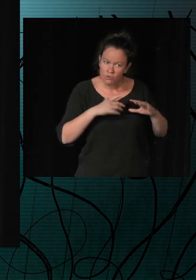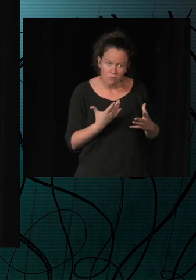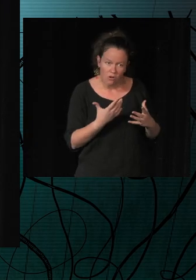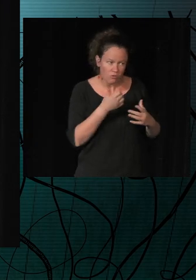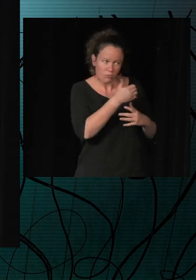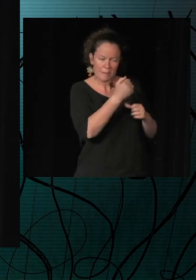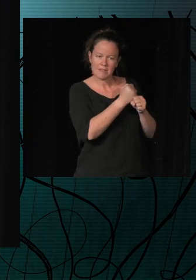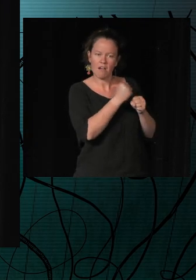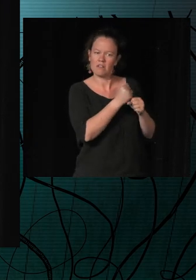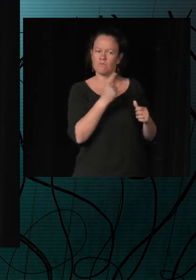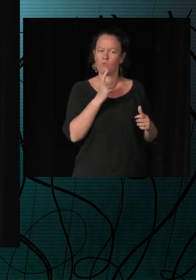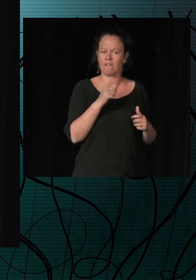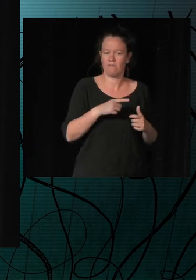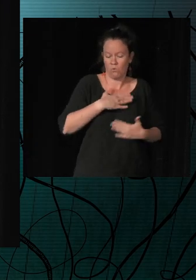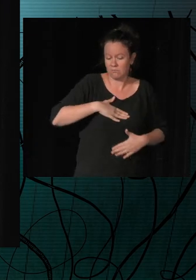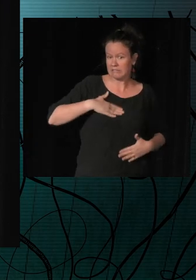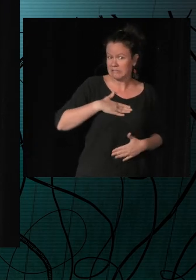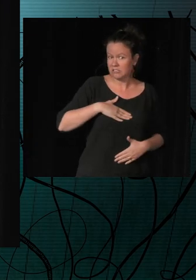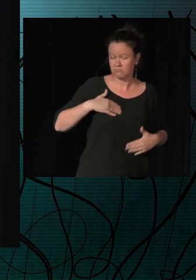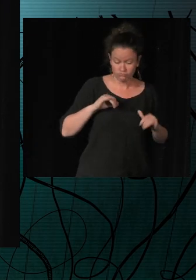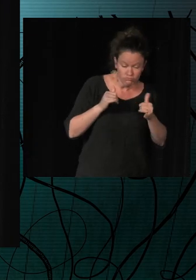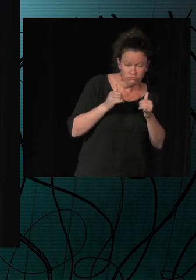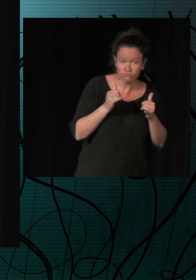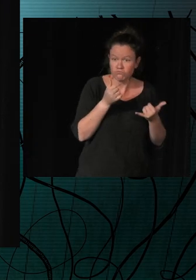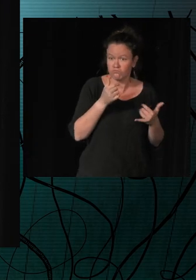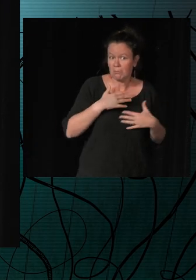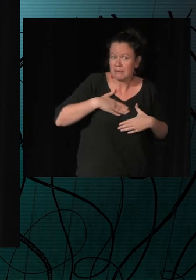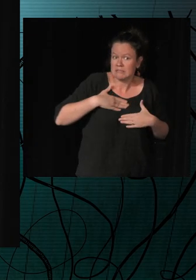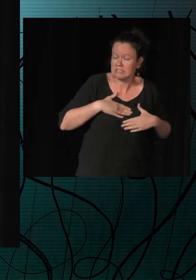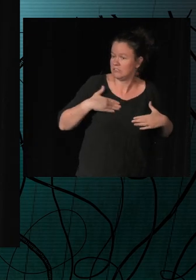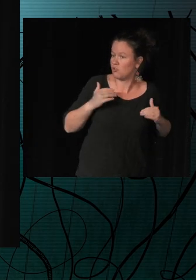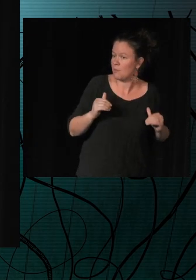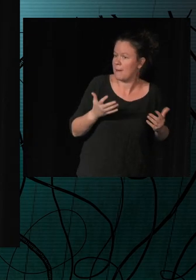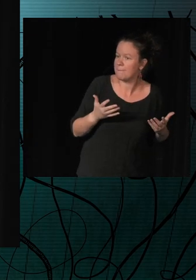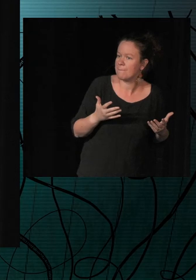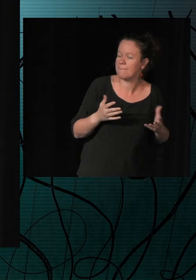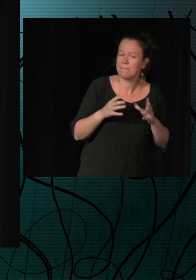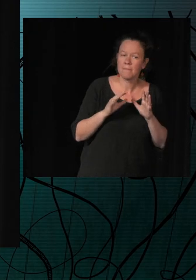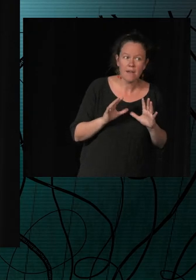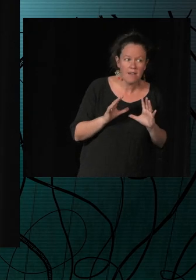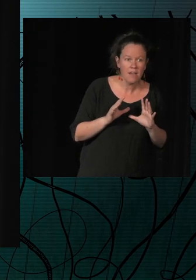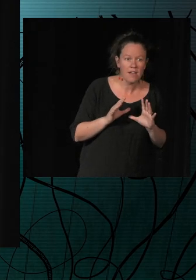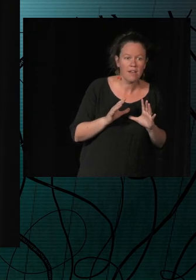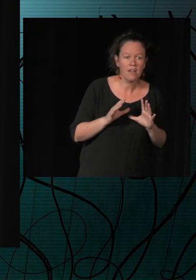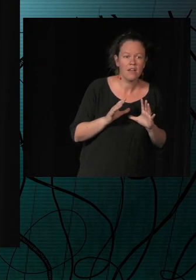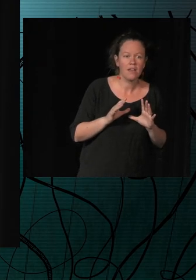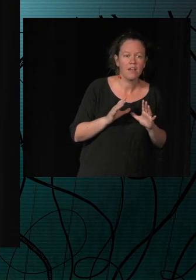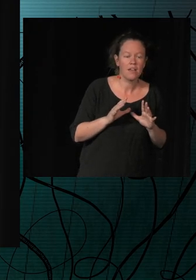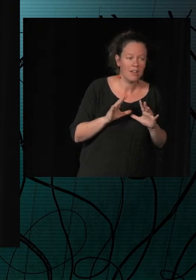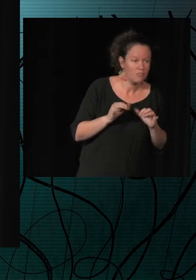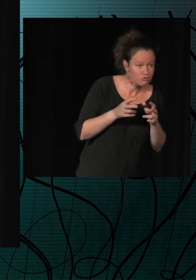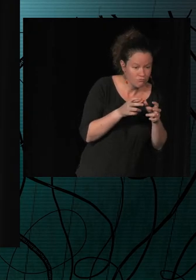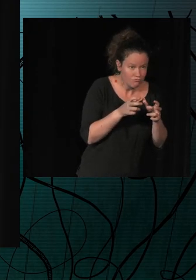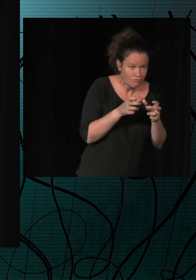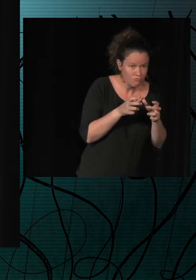puisque de plaisir en fait de ludique et de respecter ou en tout cas de suivre le plus possible les les